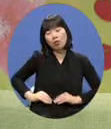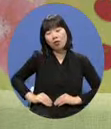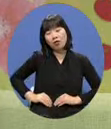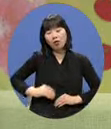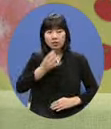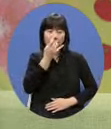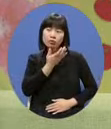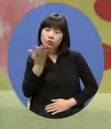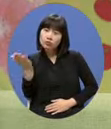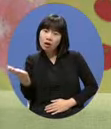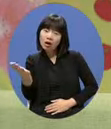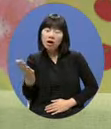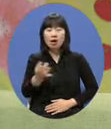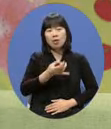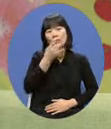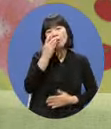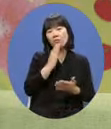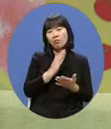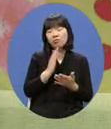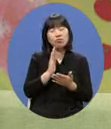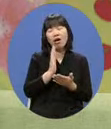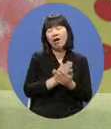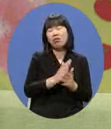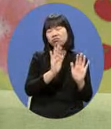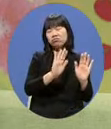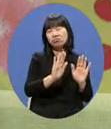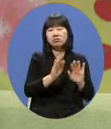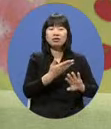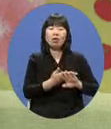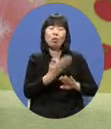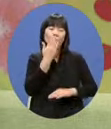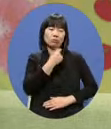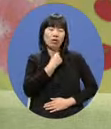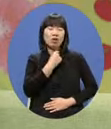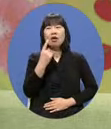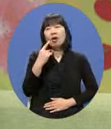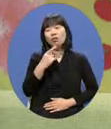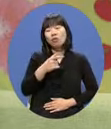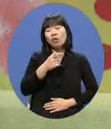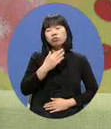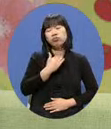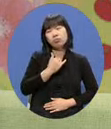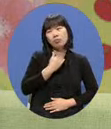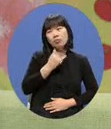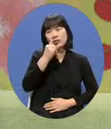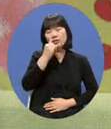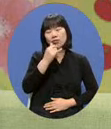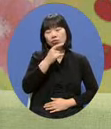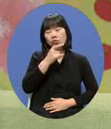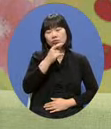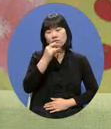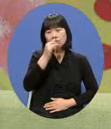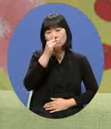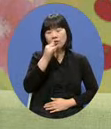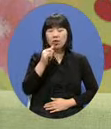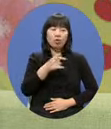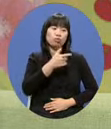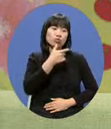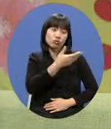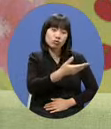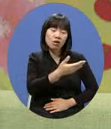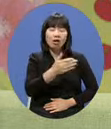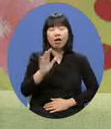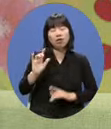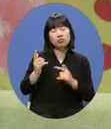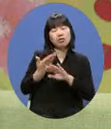그러면 아니요 밥 말고 다른게 먹고 싶어요 이렇게 얘기하고 목이 말라요 물 줄까 아니요 물 말고 다른 거 마실 거 먹고 싶어요 이렇게